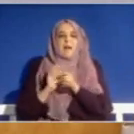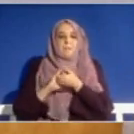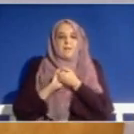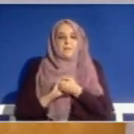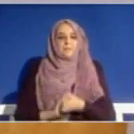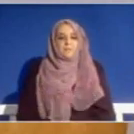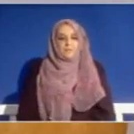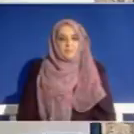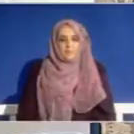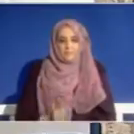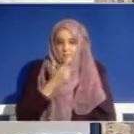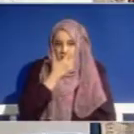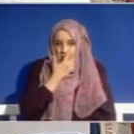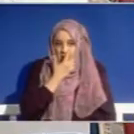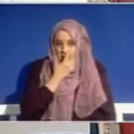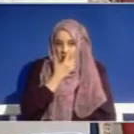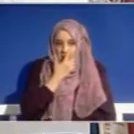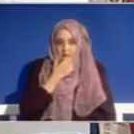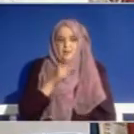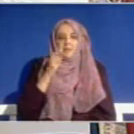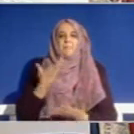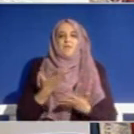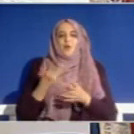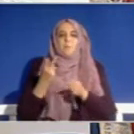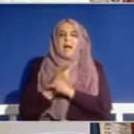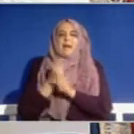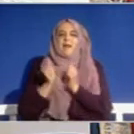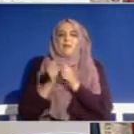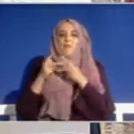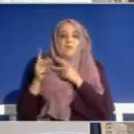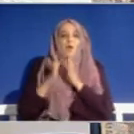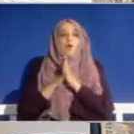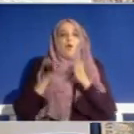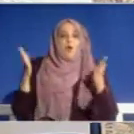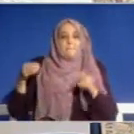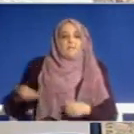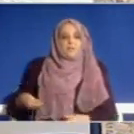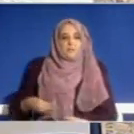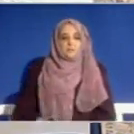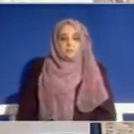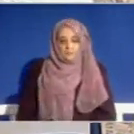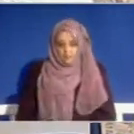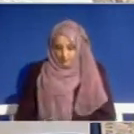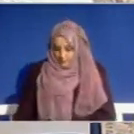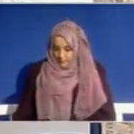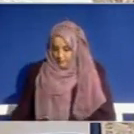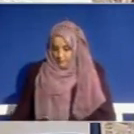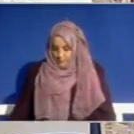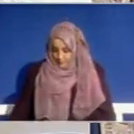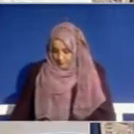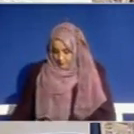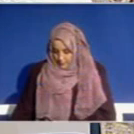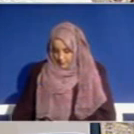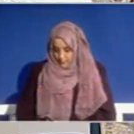إذا الجيران اليوم كبيرة من الكبائر شيخنا، ولا زال أنا رحل وصلها على كل حال، والجار